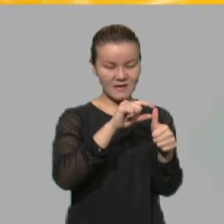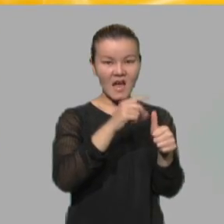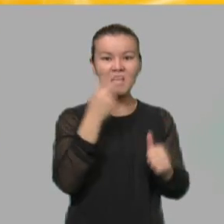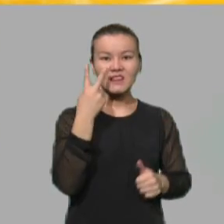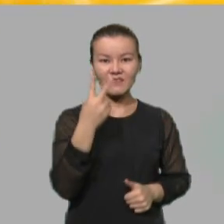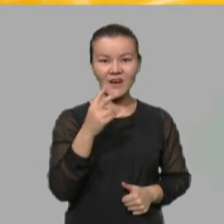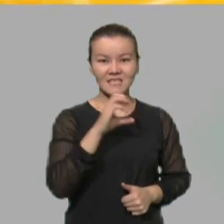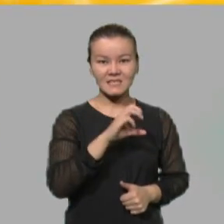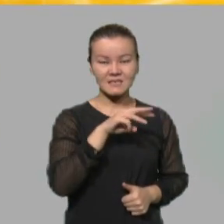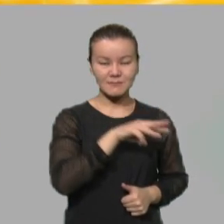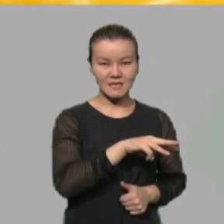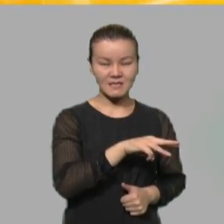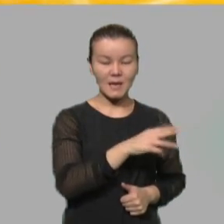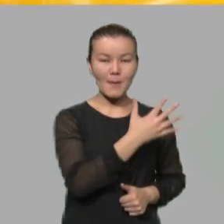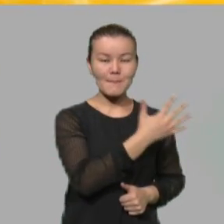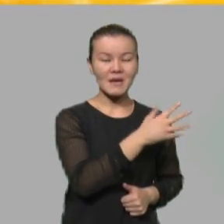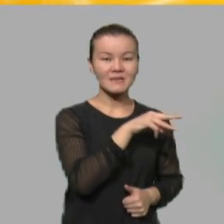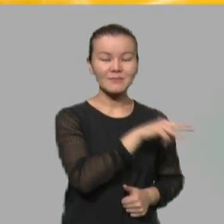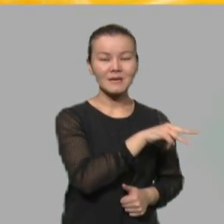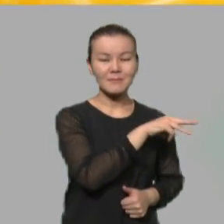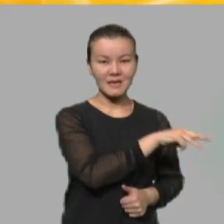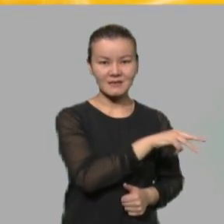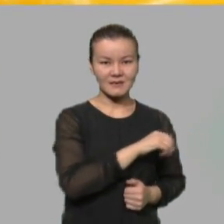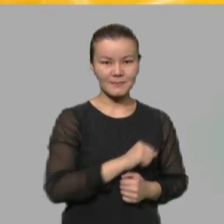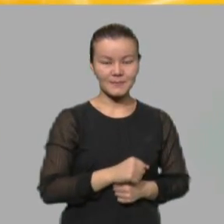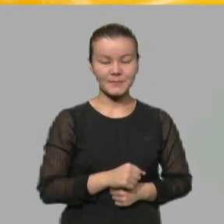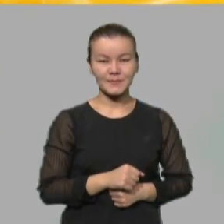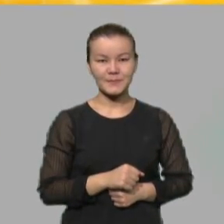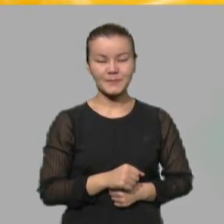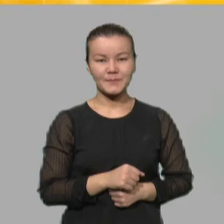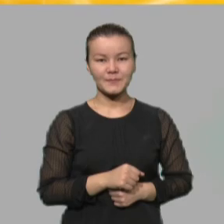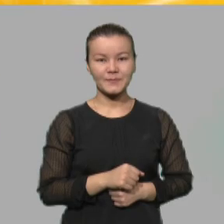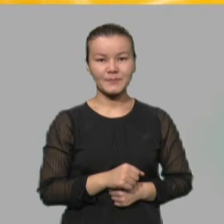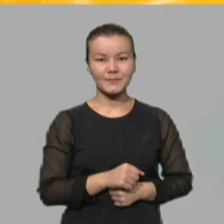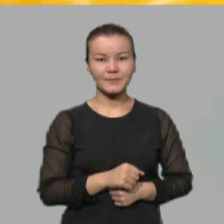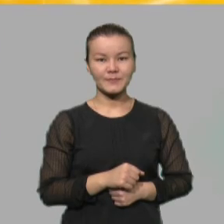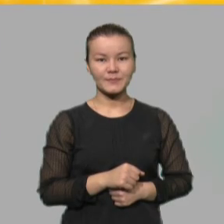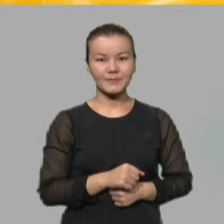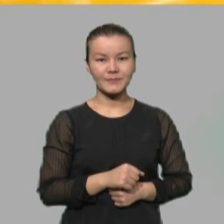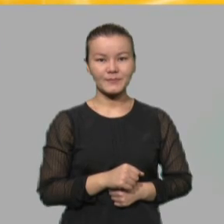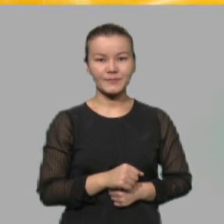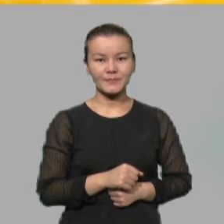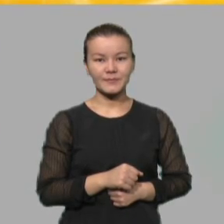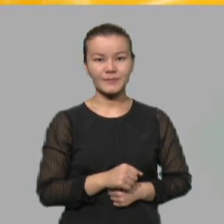2 сантиметра 5 миллиметров.